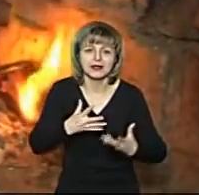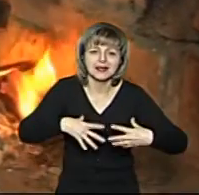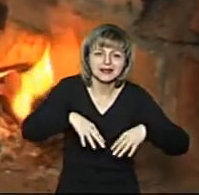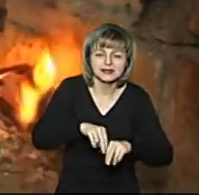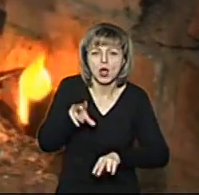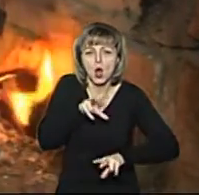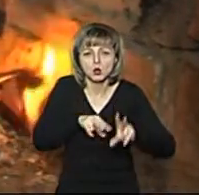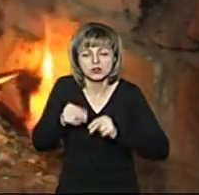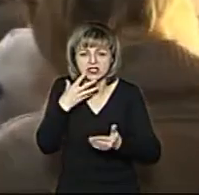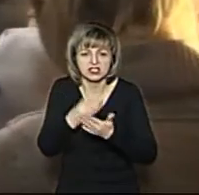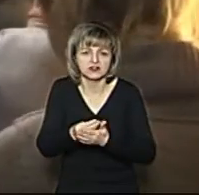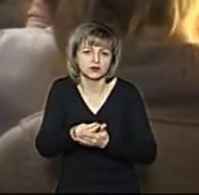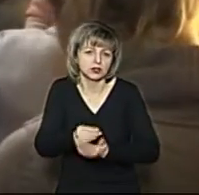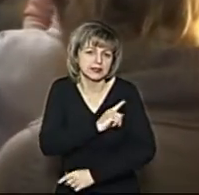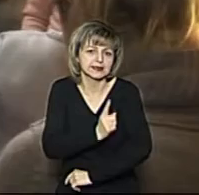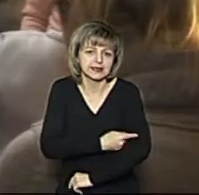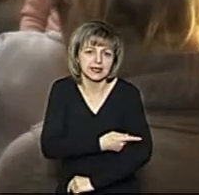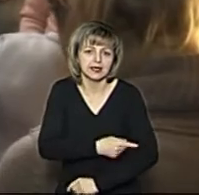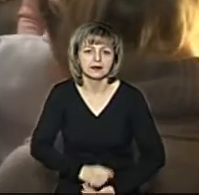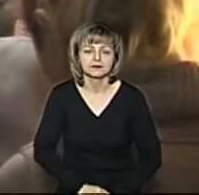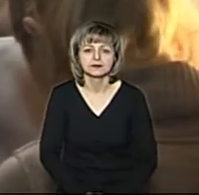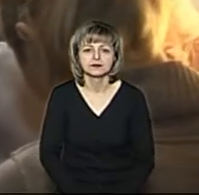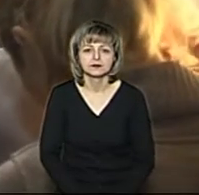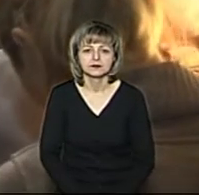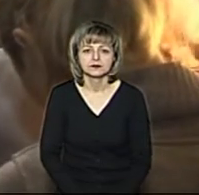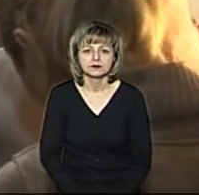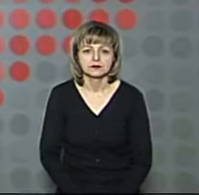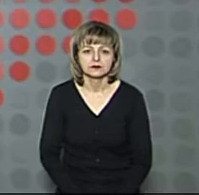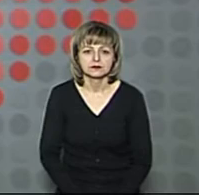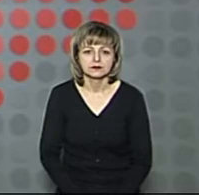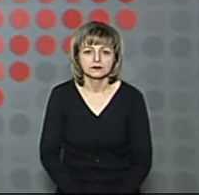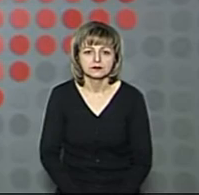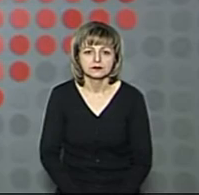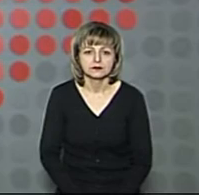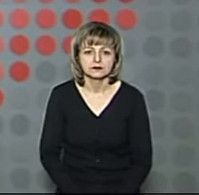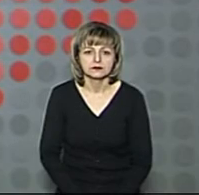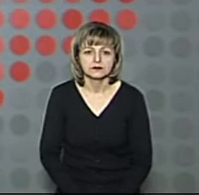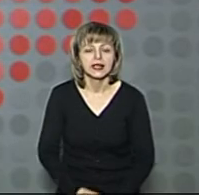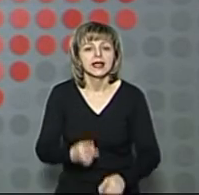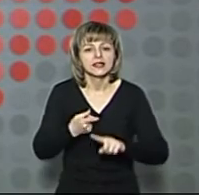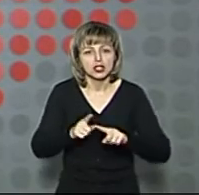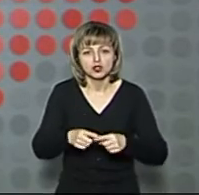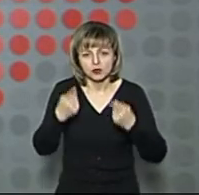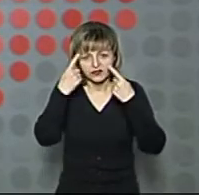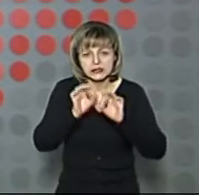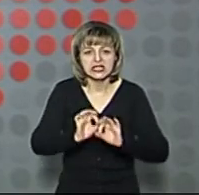власні сили. Оксана Кут, Валерій Фетисов. Новини на Суспільному. Волинь. На цьому